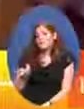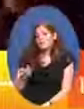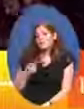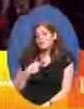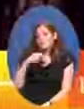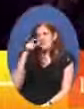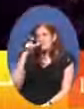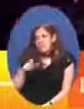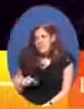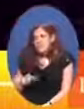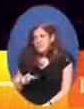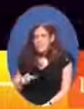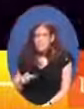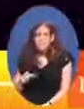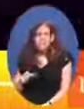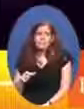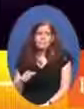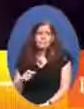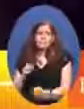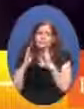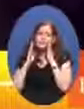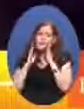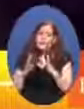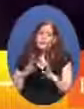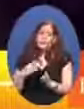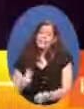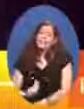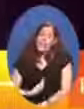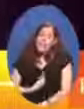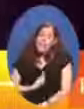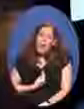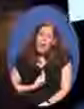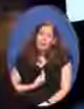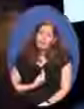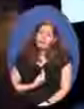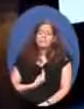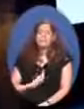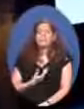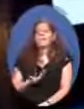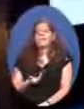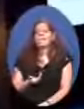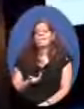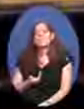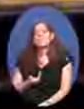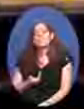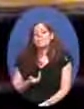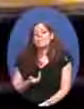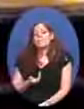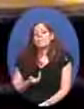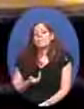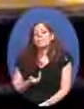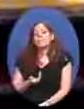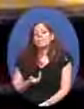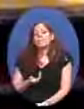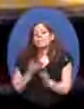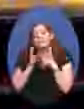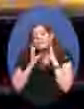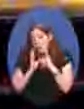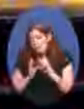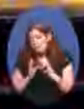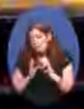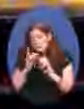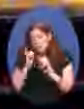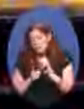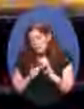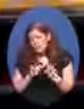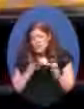בן אדם ש... שמאמין בחמלה. ומאמין בזה